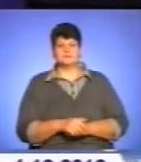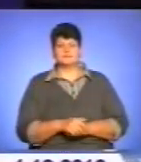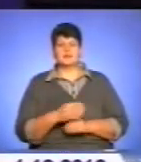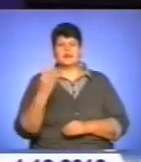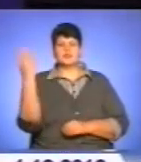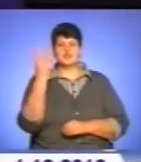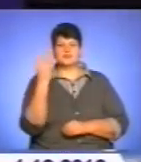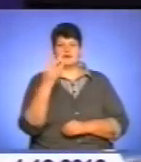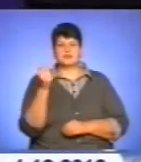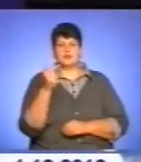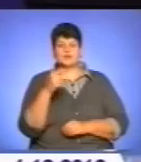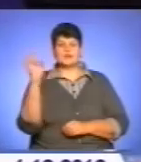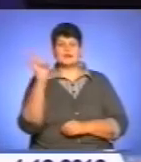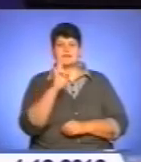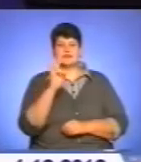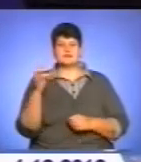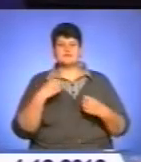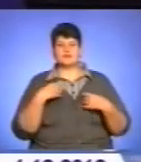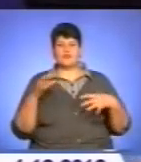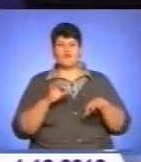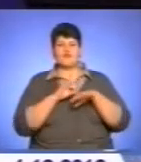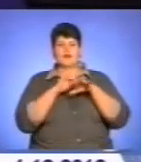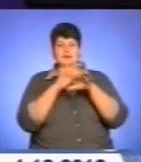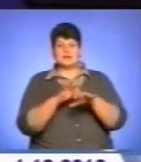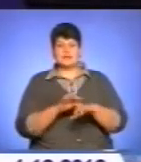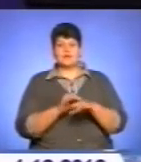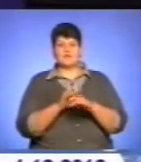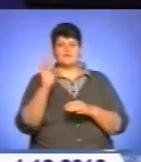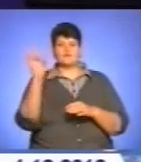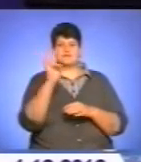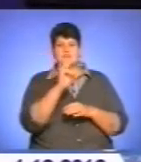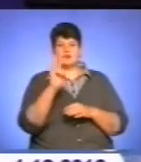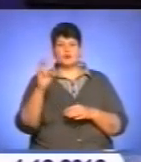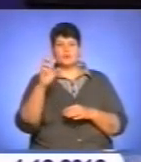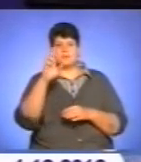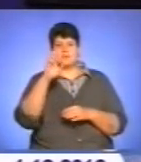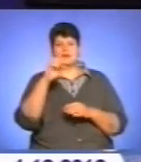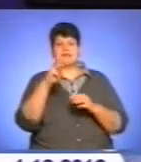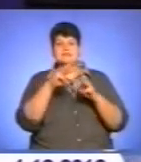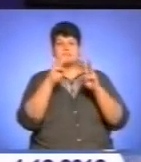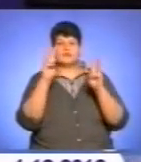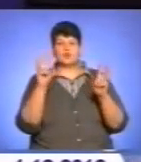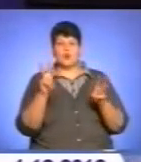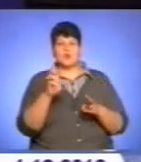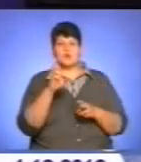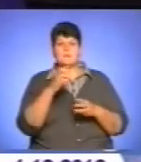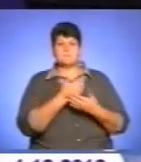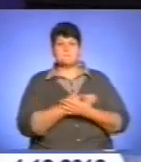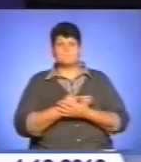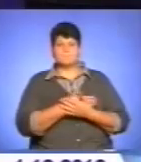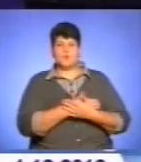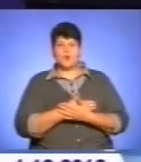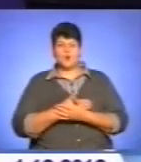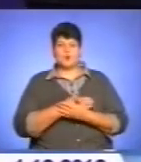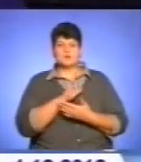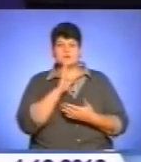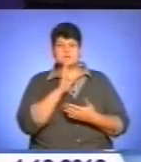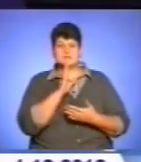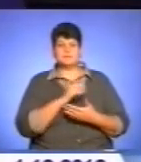4 грудня християни святкують введення в храм Пресвятої Богородиці. Більше про звичаї і традиції цього свята у наступному